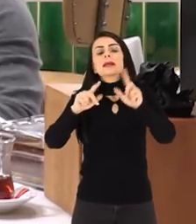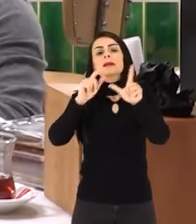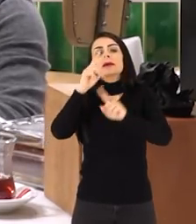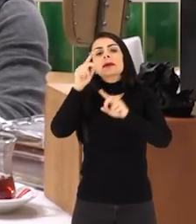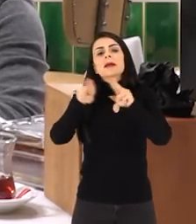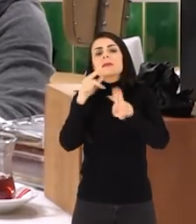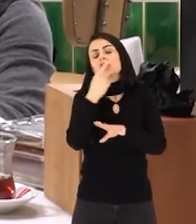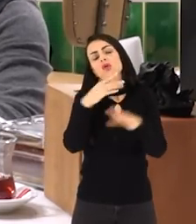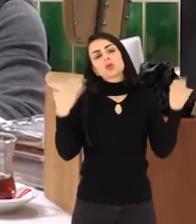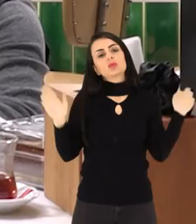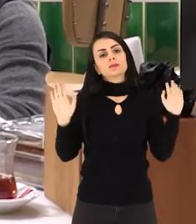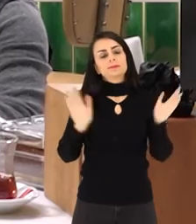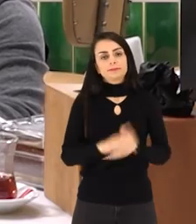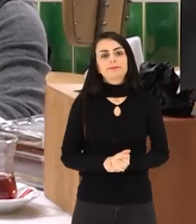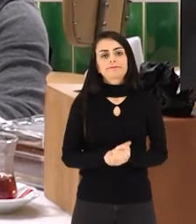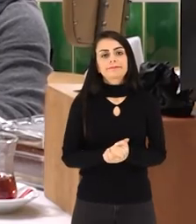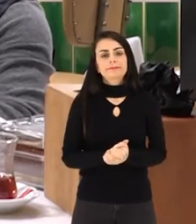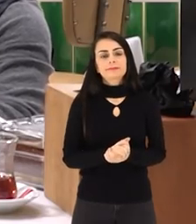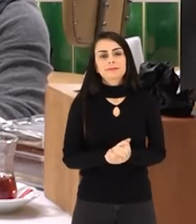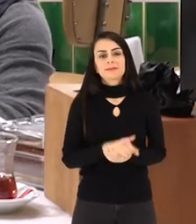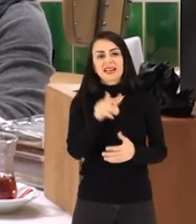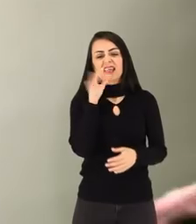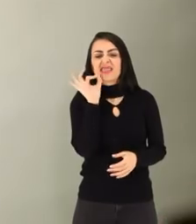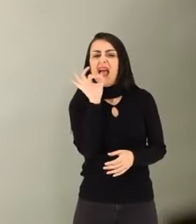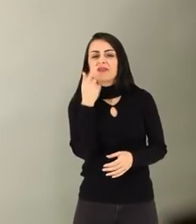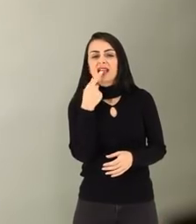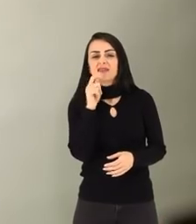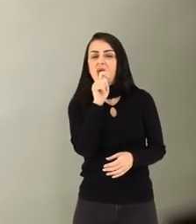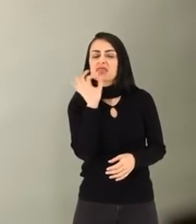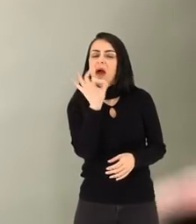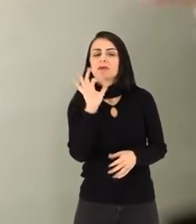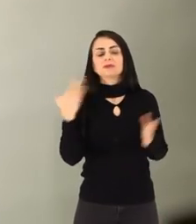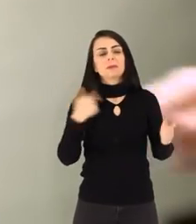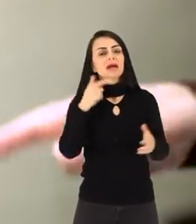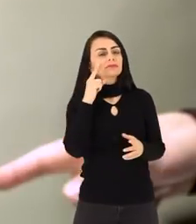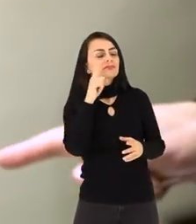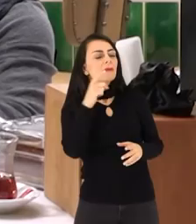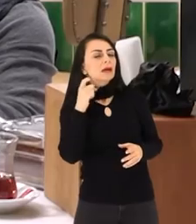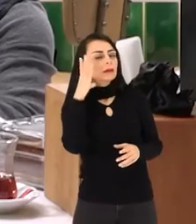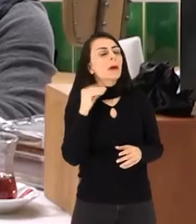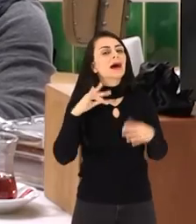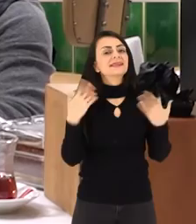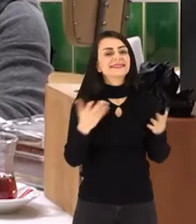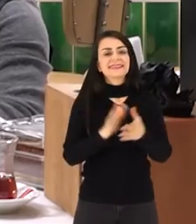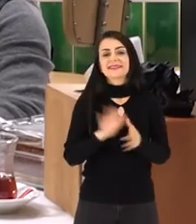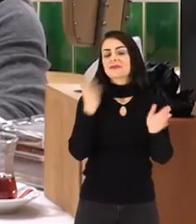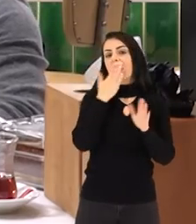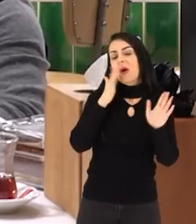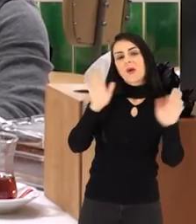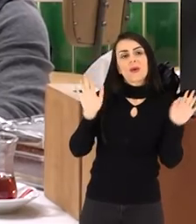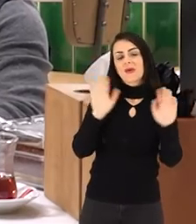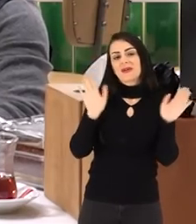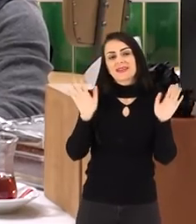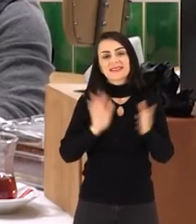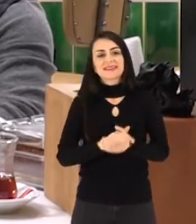öyle değil ya o iş. O yüzden öyle bir laf ettim. Evet. Sen de bana laf soktun evet, biraz tamam. Önce onun farkındayım. Onu biraz sonra... Yakınlığımızdan kaynaklanırsın